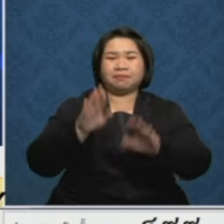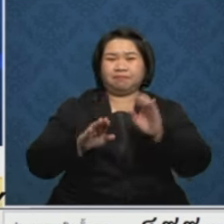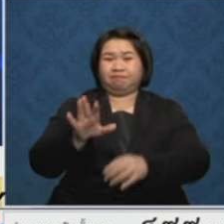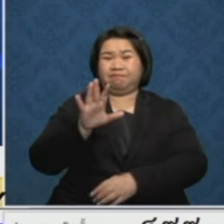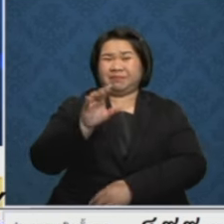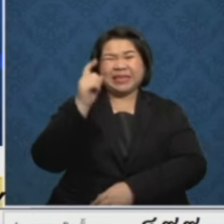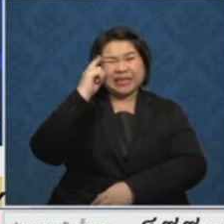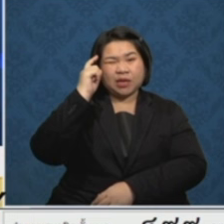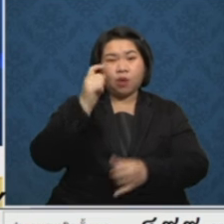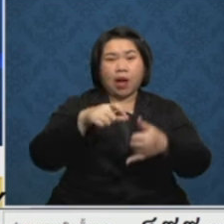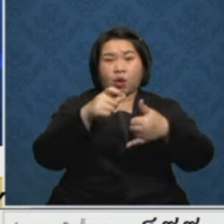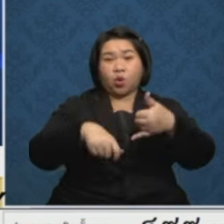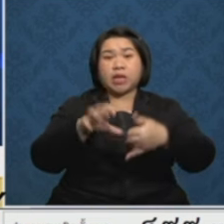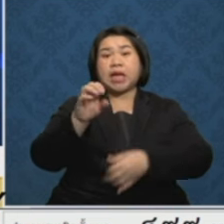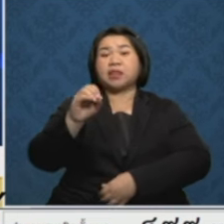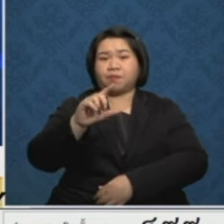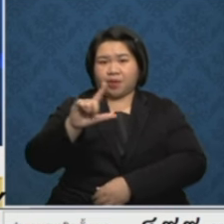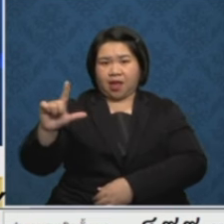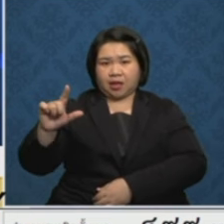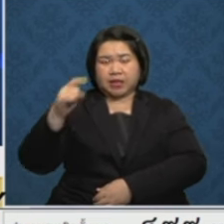ก50 ล้านคนอยู่นะคะ